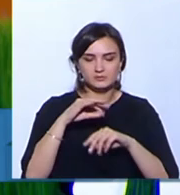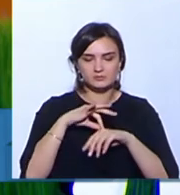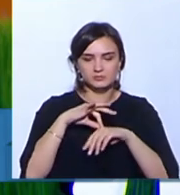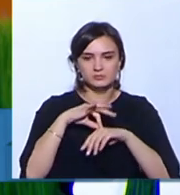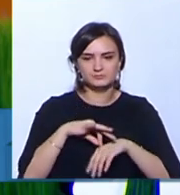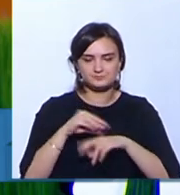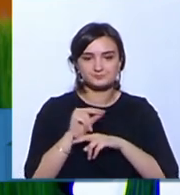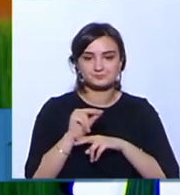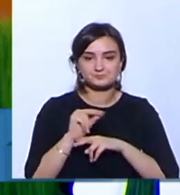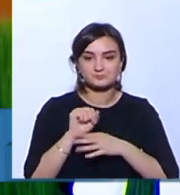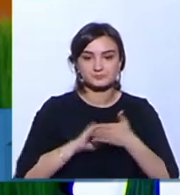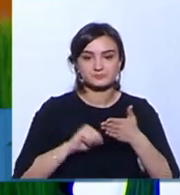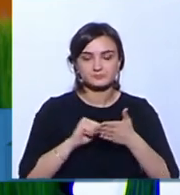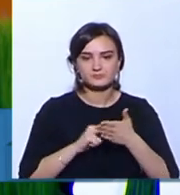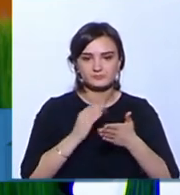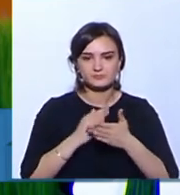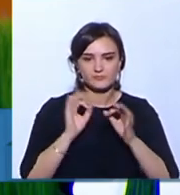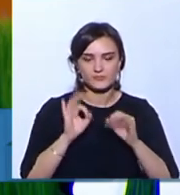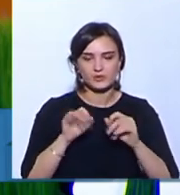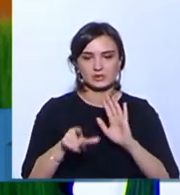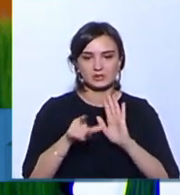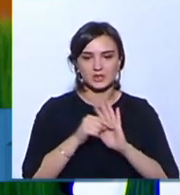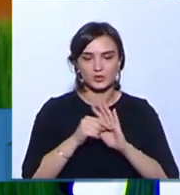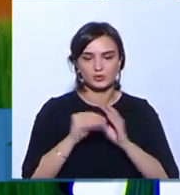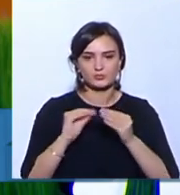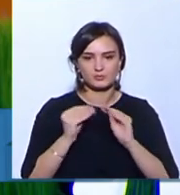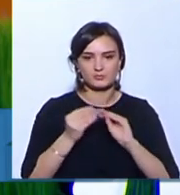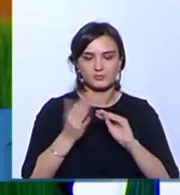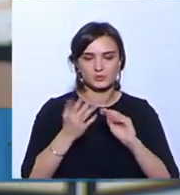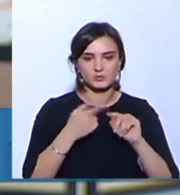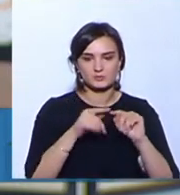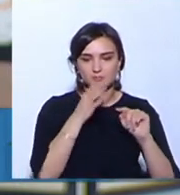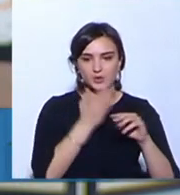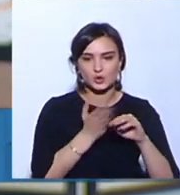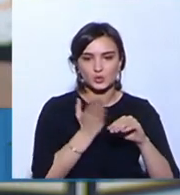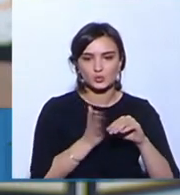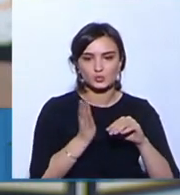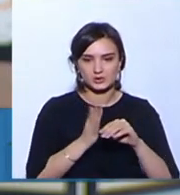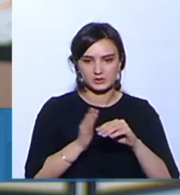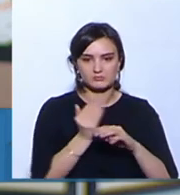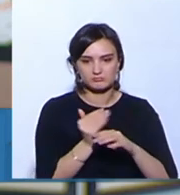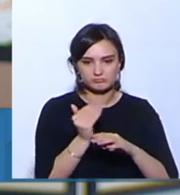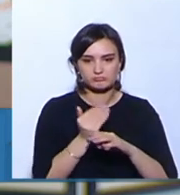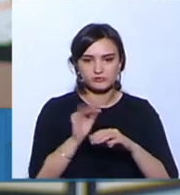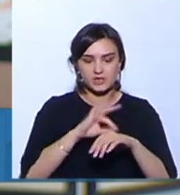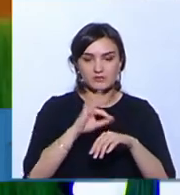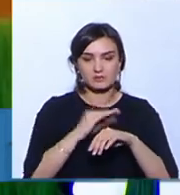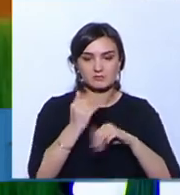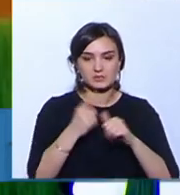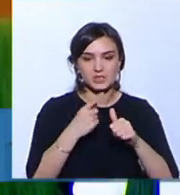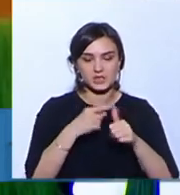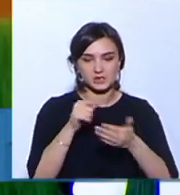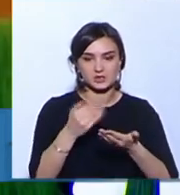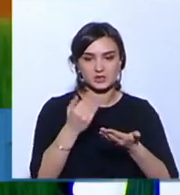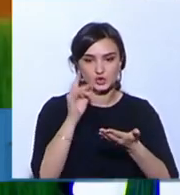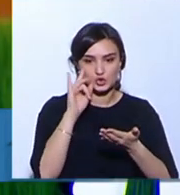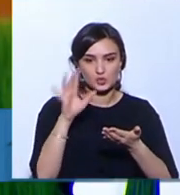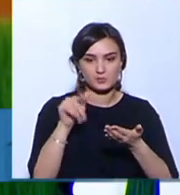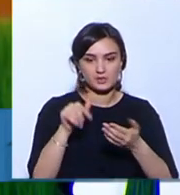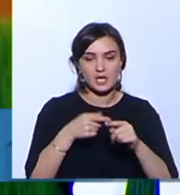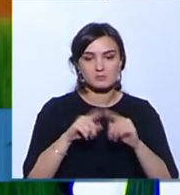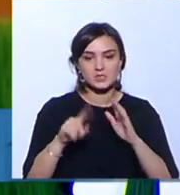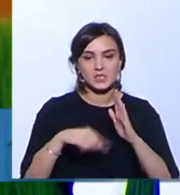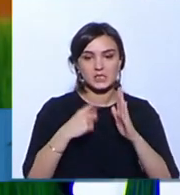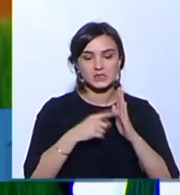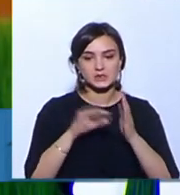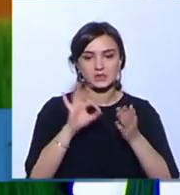მკურნალობას და მიზეზი არის სწორედ ის თანდაყოლილი პრობლემა, რომელიც პერიოდული დაავადების სახელით არის ცნობილი. აი ასეთ შემთხვევაში ამ